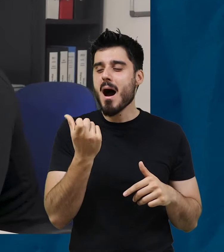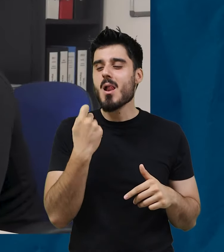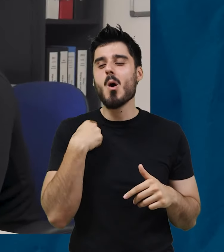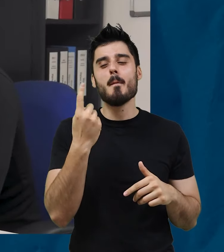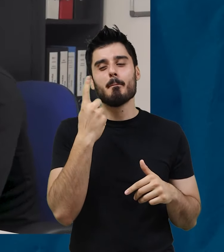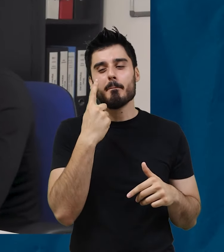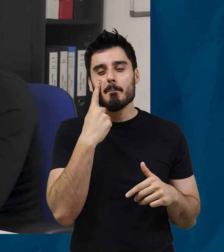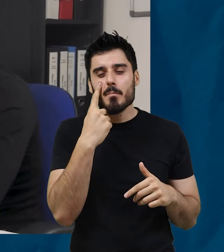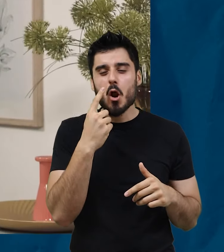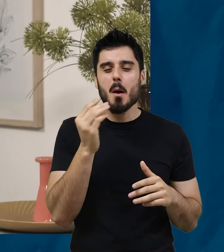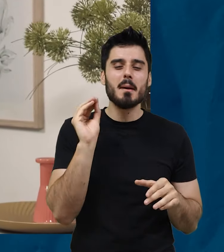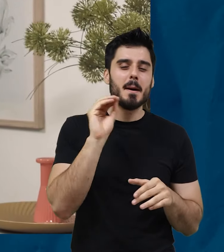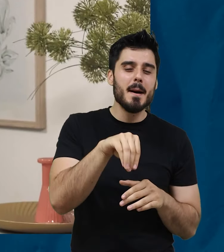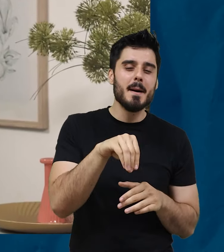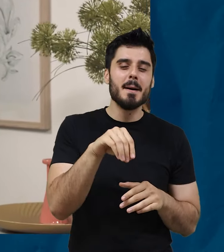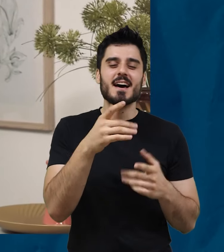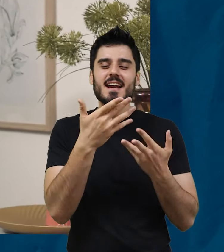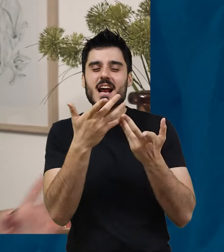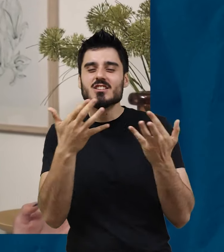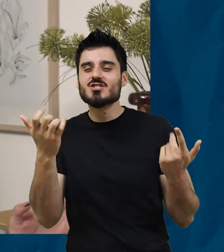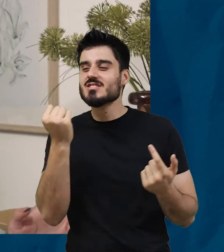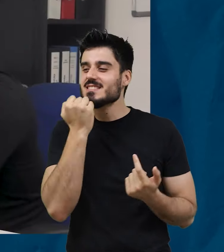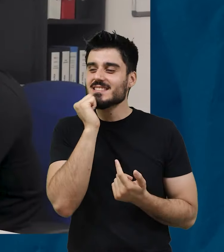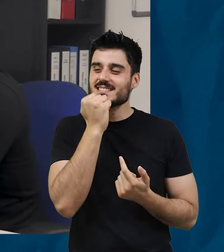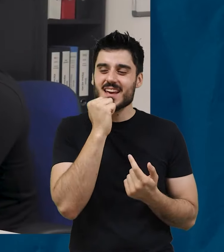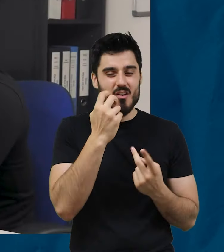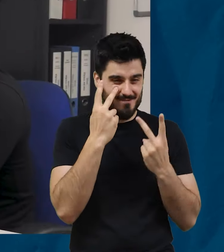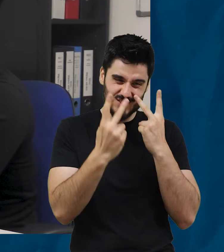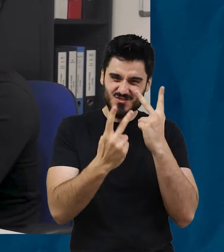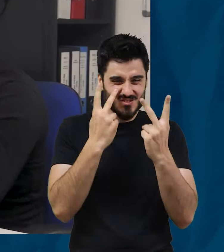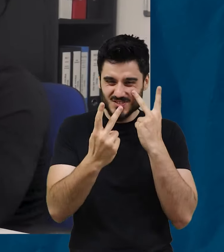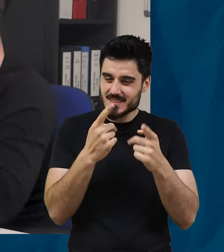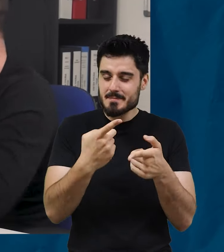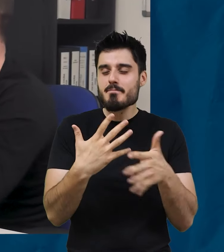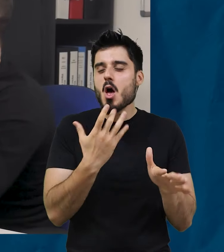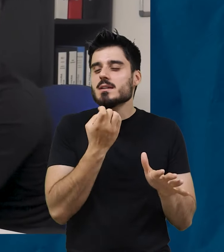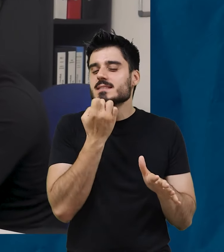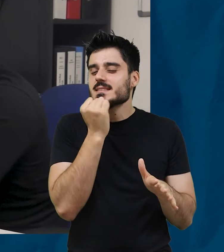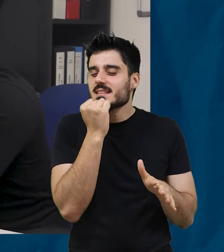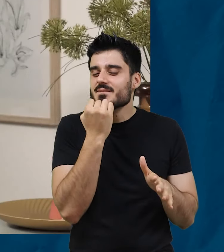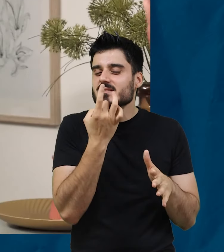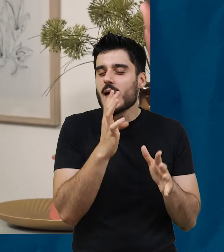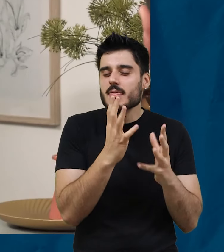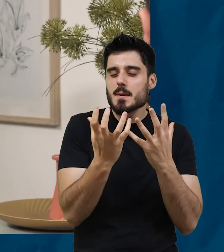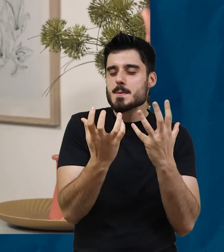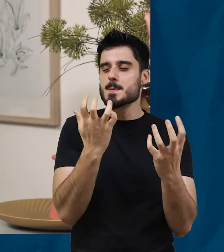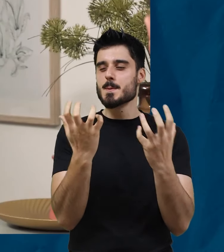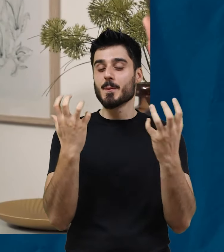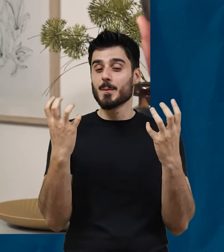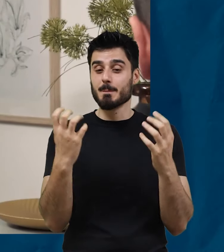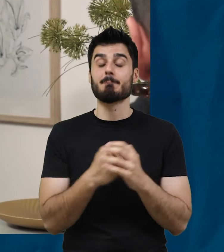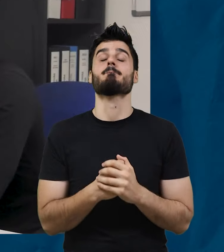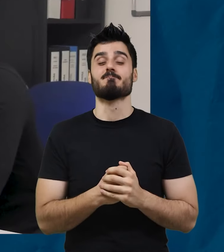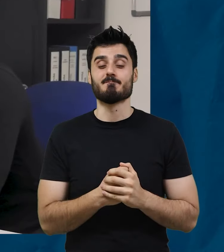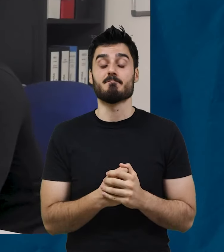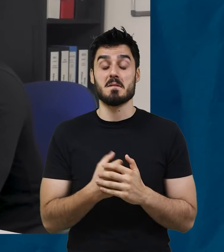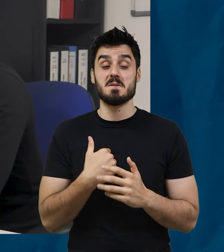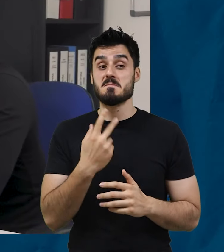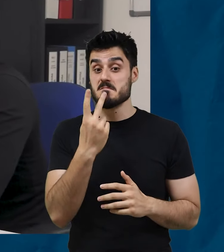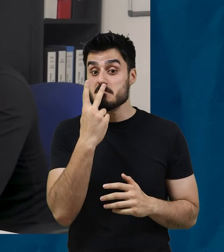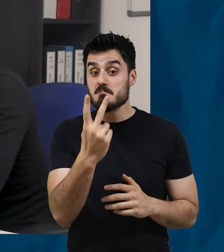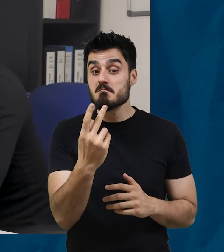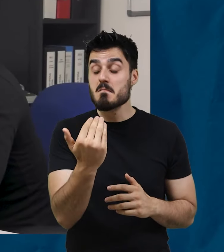да вкарам от филма 50 нюанса сиво. Не да, знам дали се... Виждам, че има много сиви цветове. Много ми е